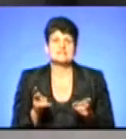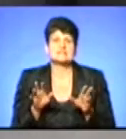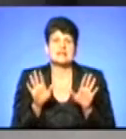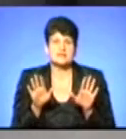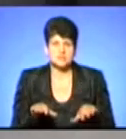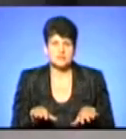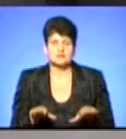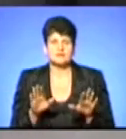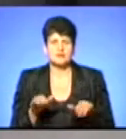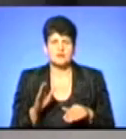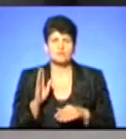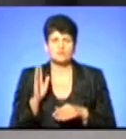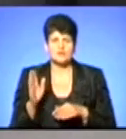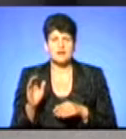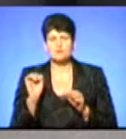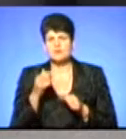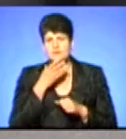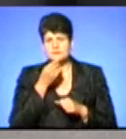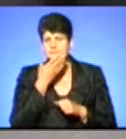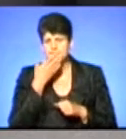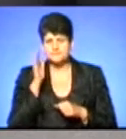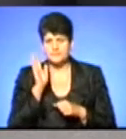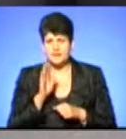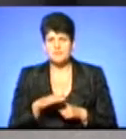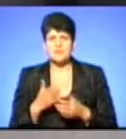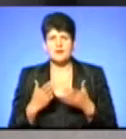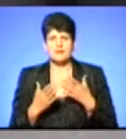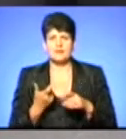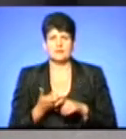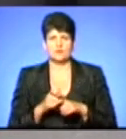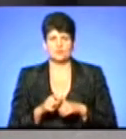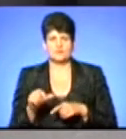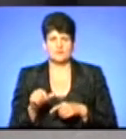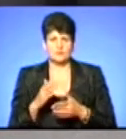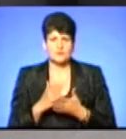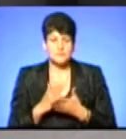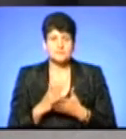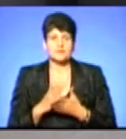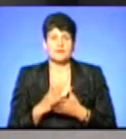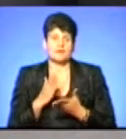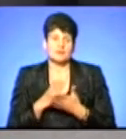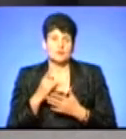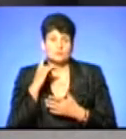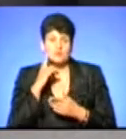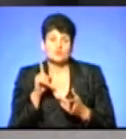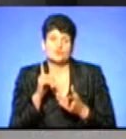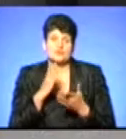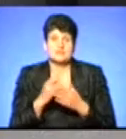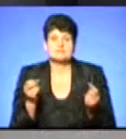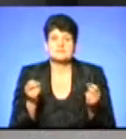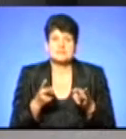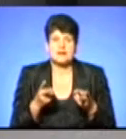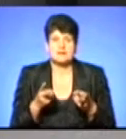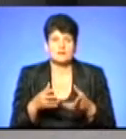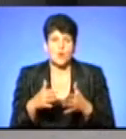залишати, нехай воно буде, можливо, не дуже естетично, так, але не надто шкідливо. Є думки, що є спеціальні